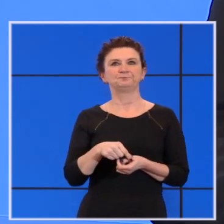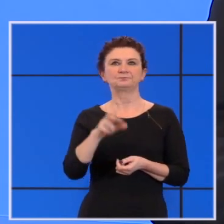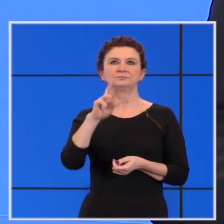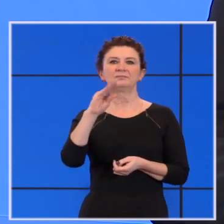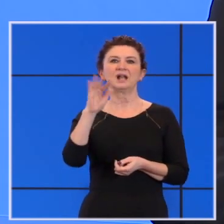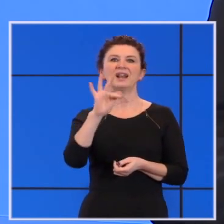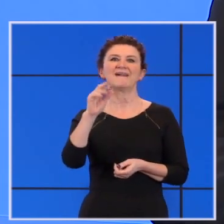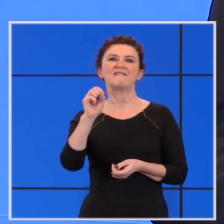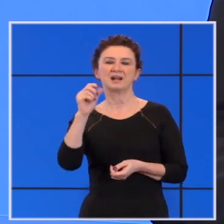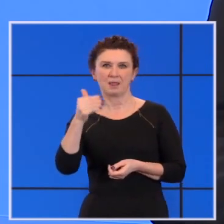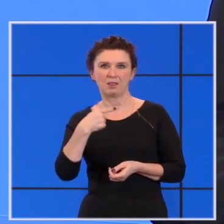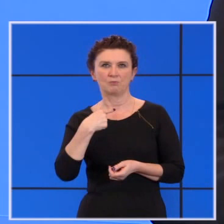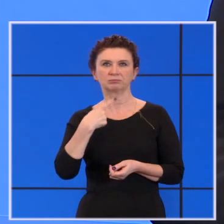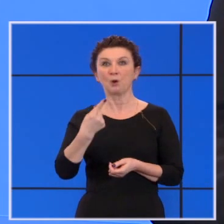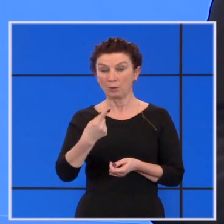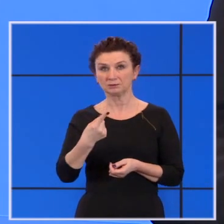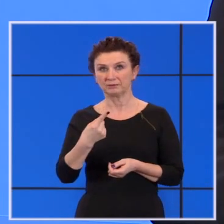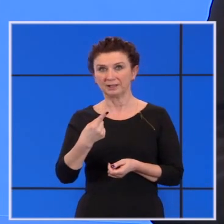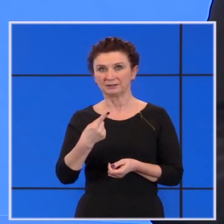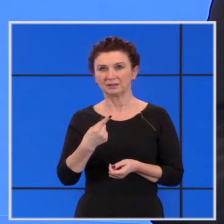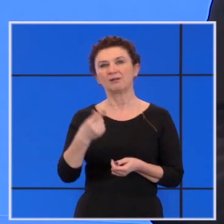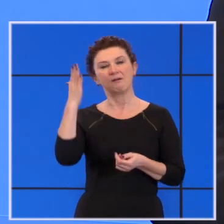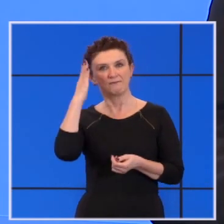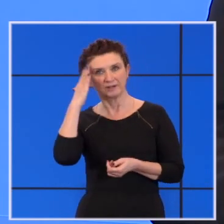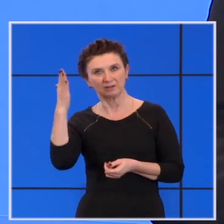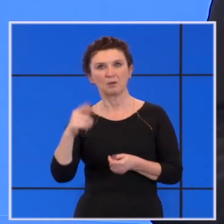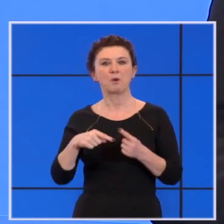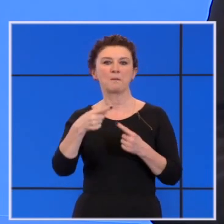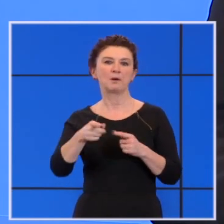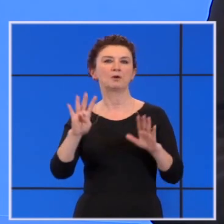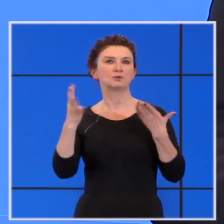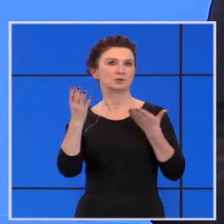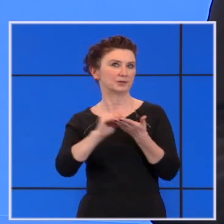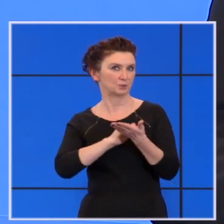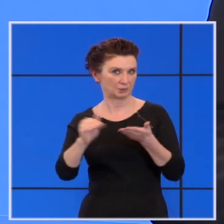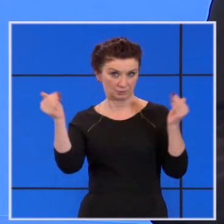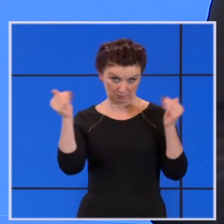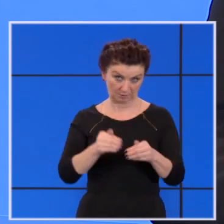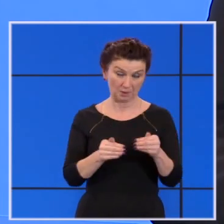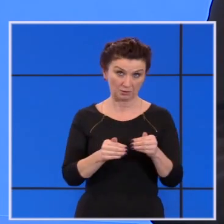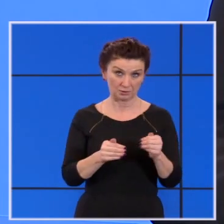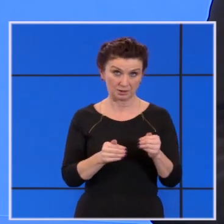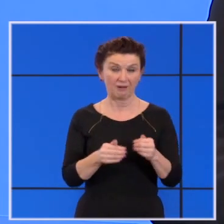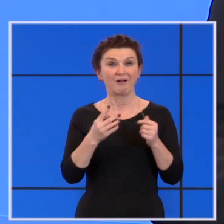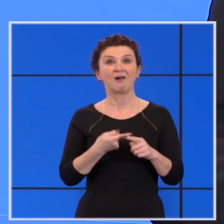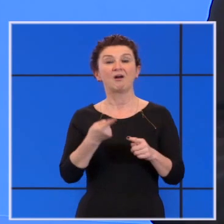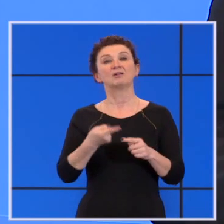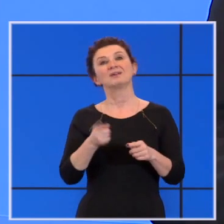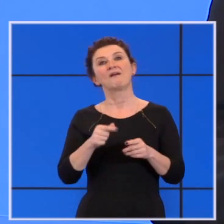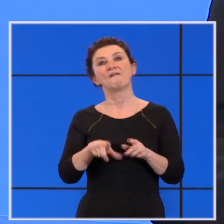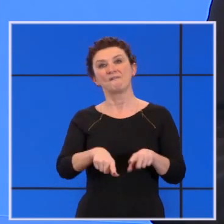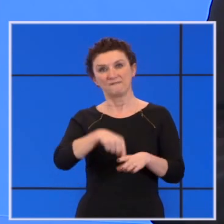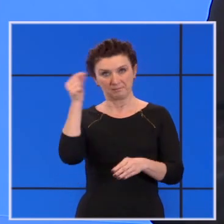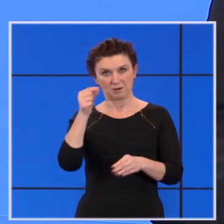Od wyborów samorządowych mamy 4 miesiące, więc na pewno nie jest to sprawa referendum. Nie jest